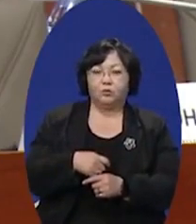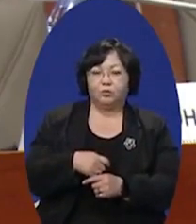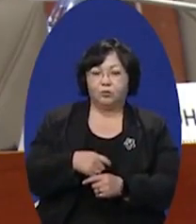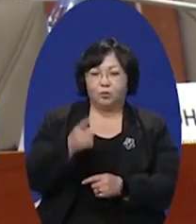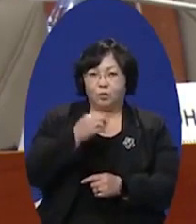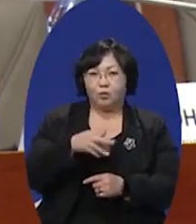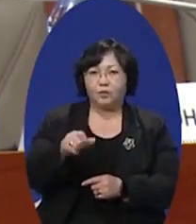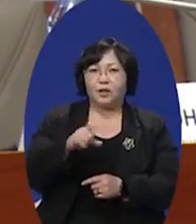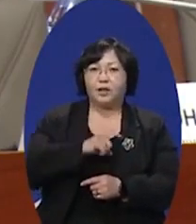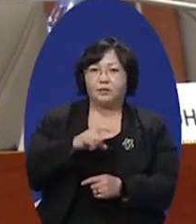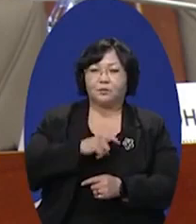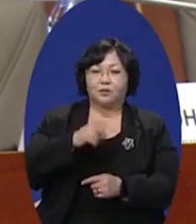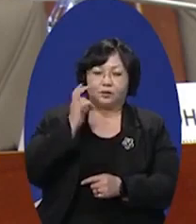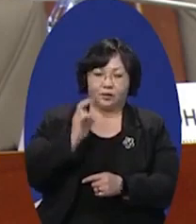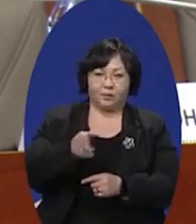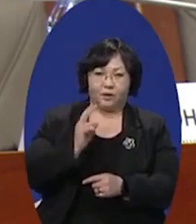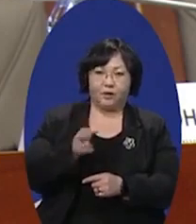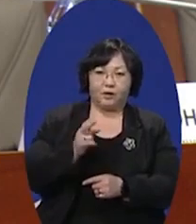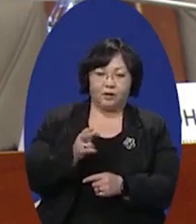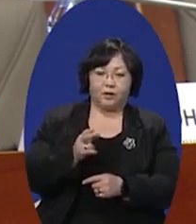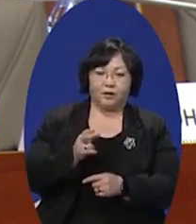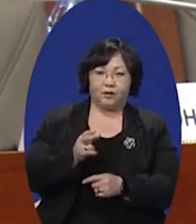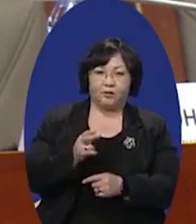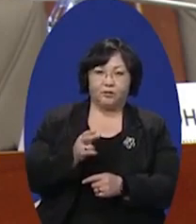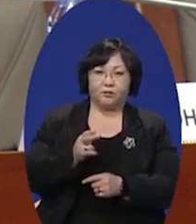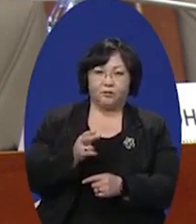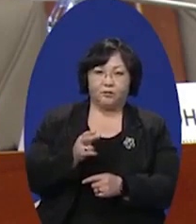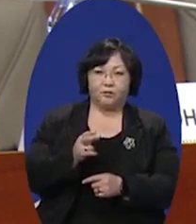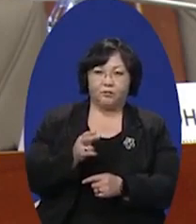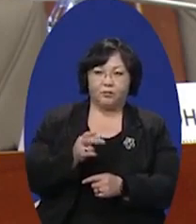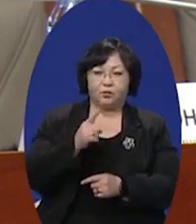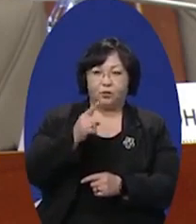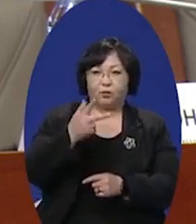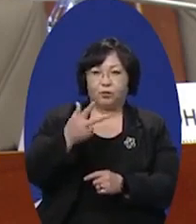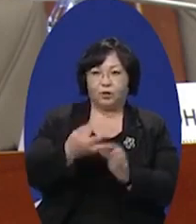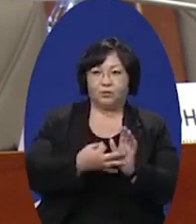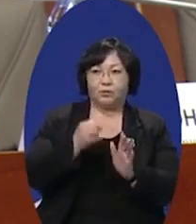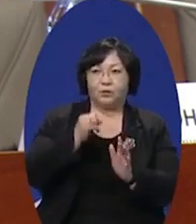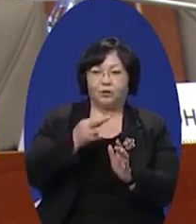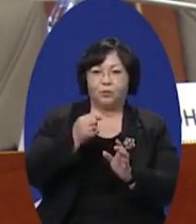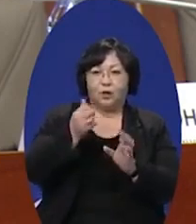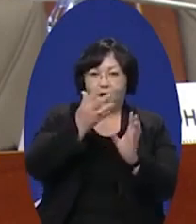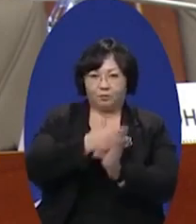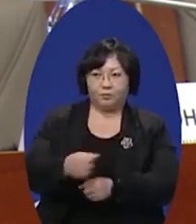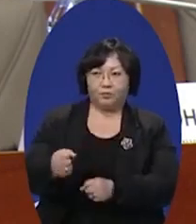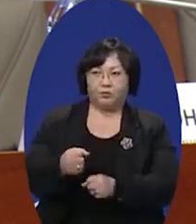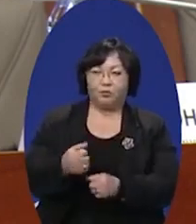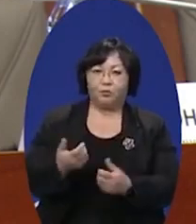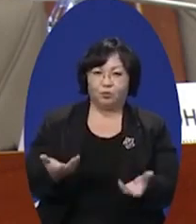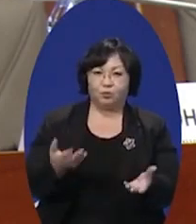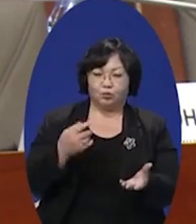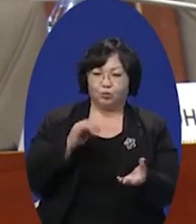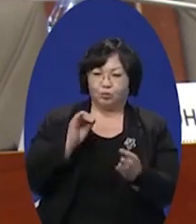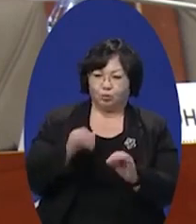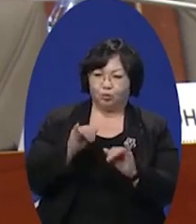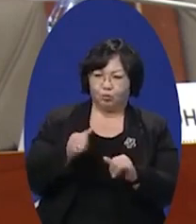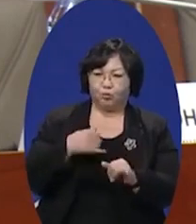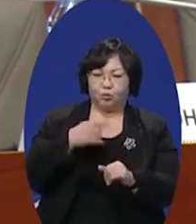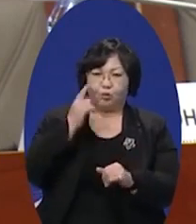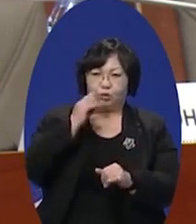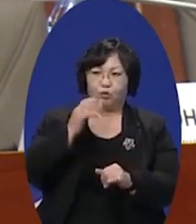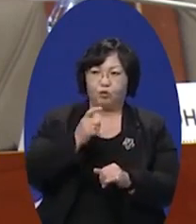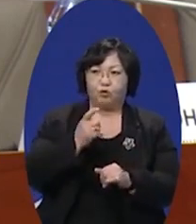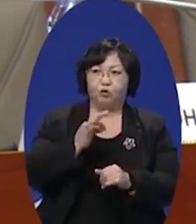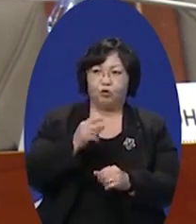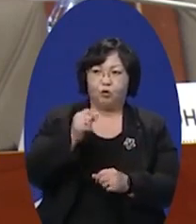хувьцаа эзэмшдэг компаниараа юу явчиж 138 сая төгрөг авчиж. Гэхдээ энэ чинь юу юм ямар учиртай гэдээ миний энэ хөрөнгө